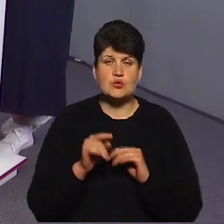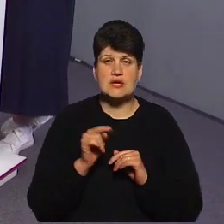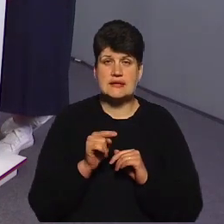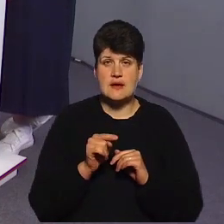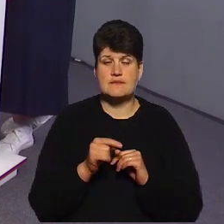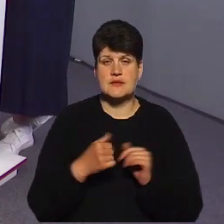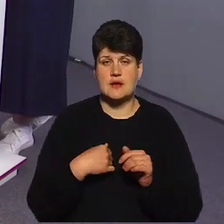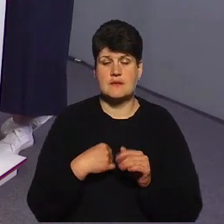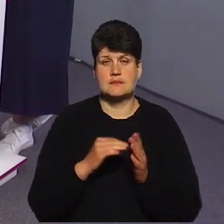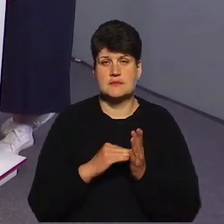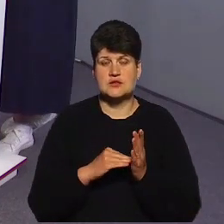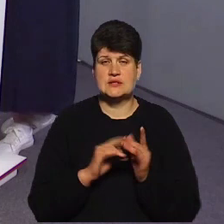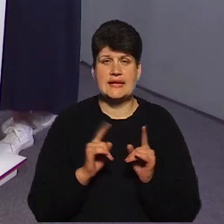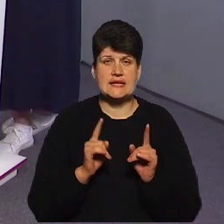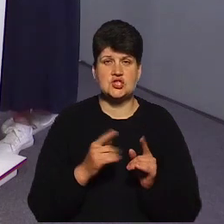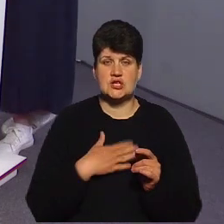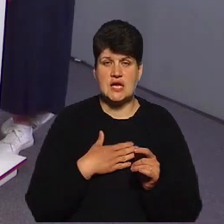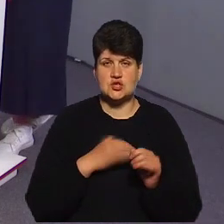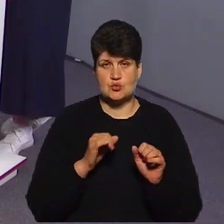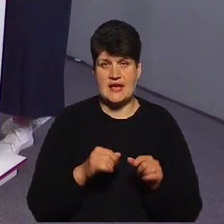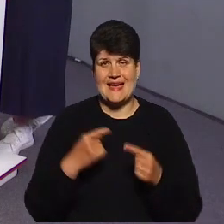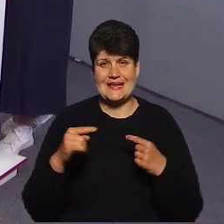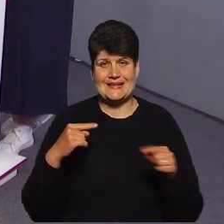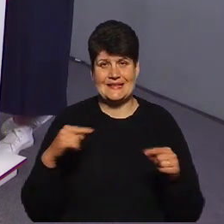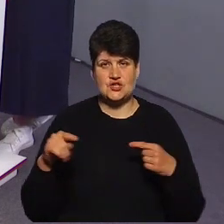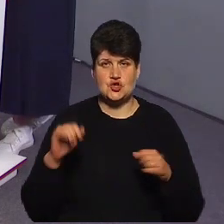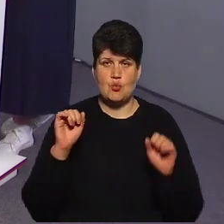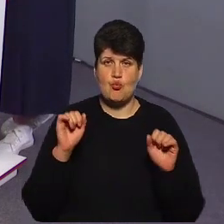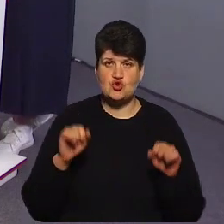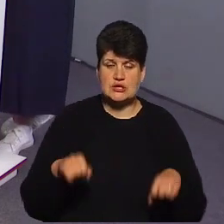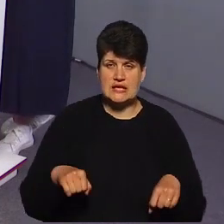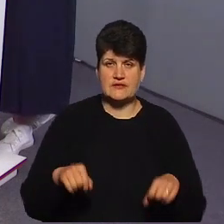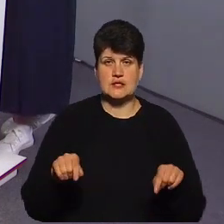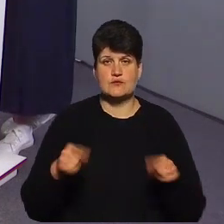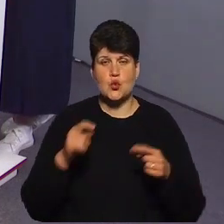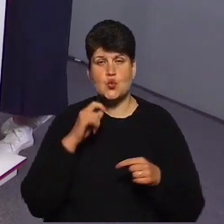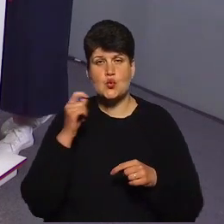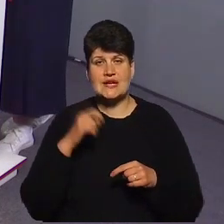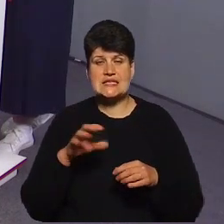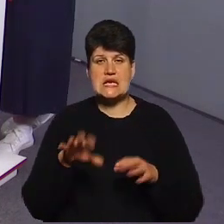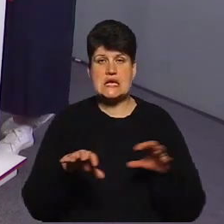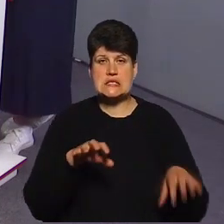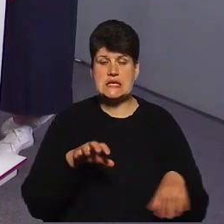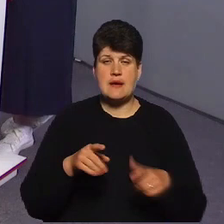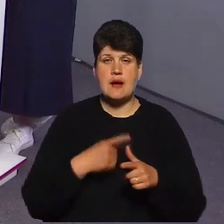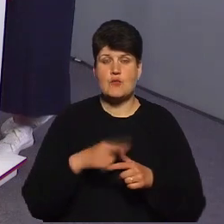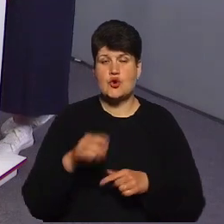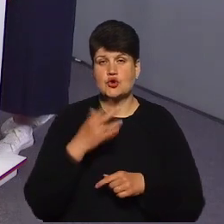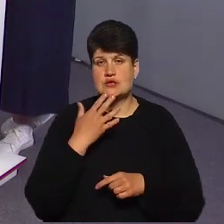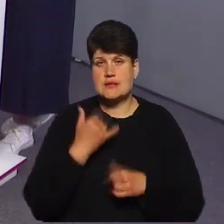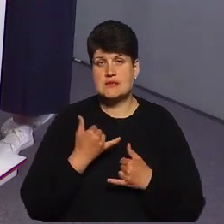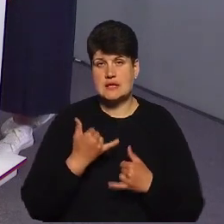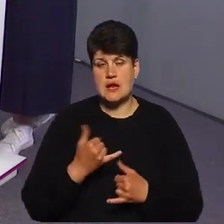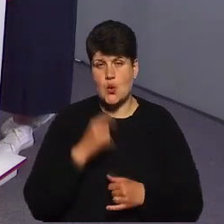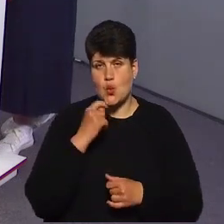лише наші можливості, але ще й інші можливості, які створюють українські резиденції або іноземні для українських митців. Тому там і там можна